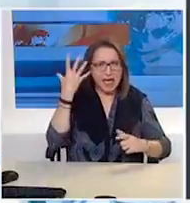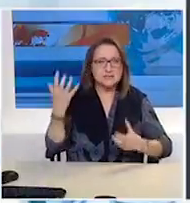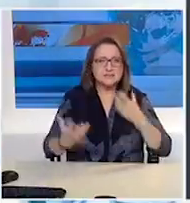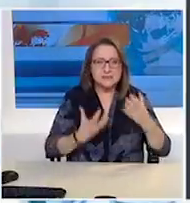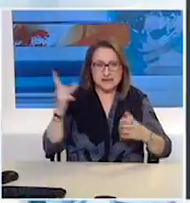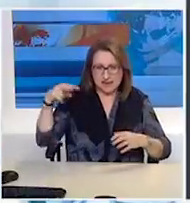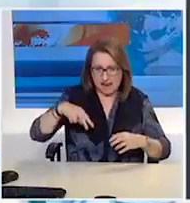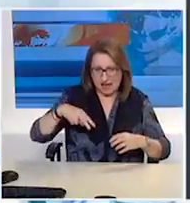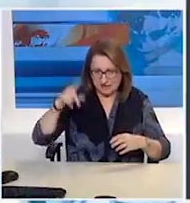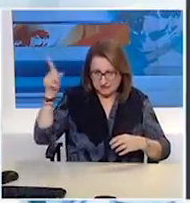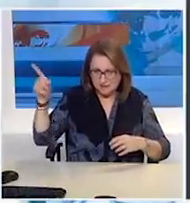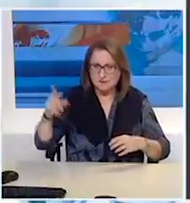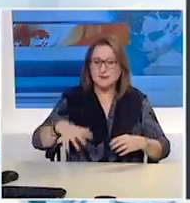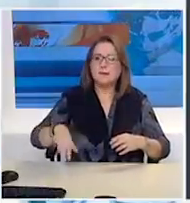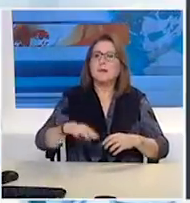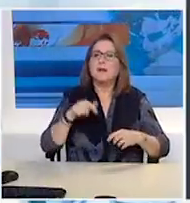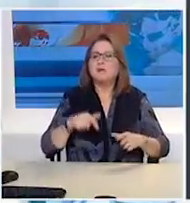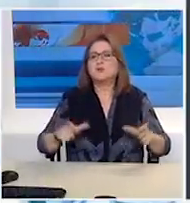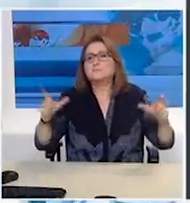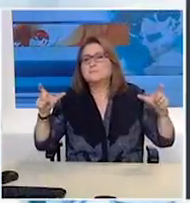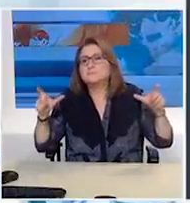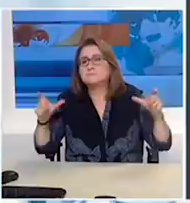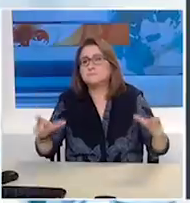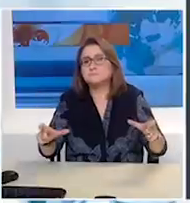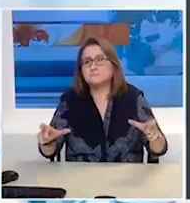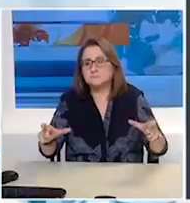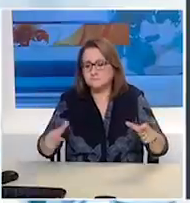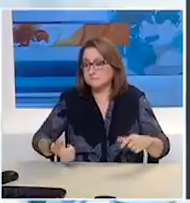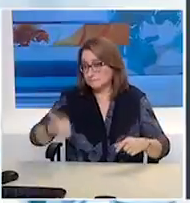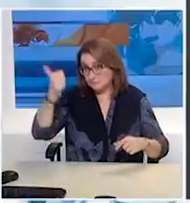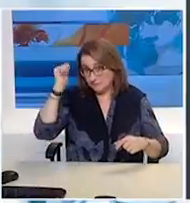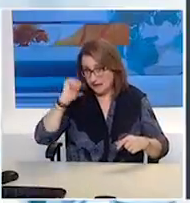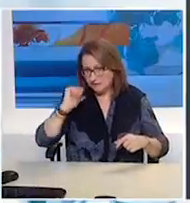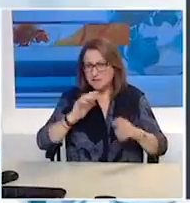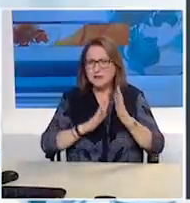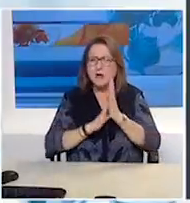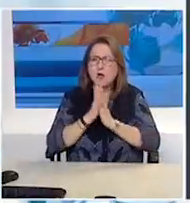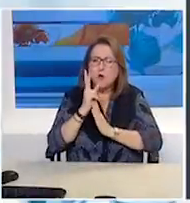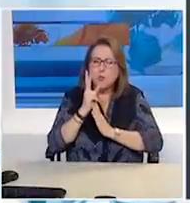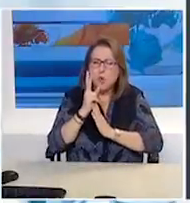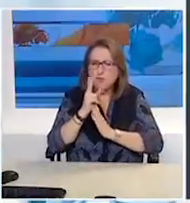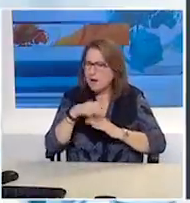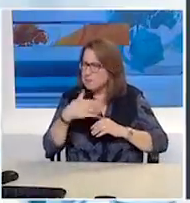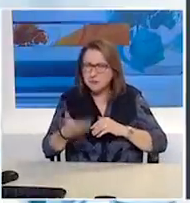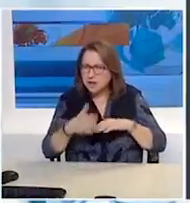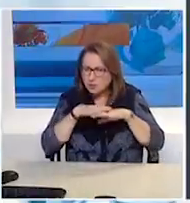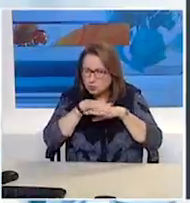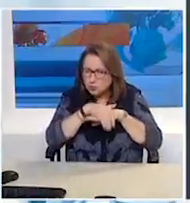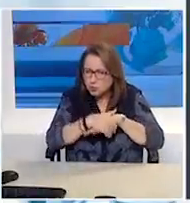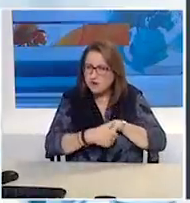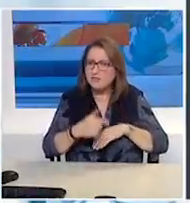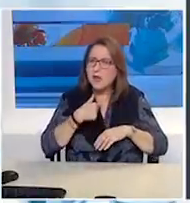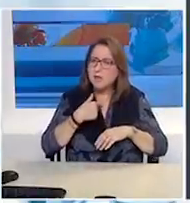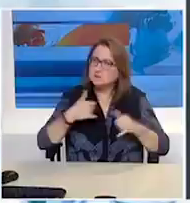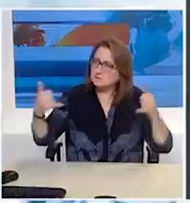του ιού και να προστατευτεί η υγεία της τοπικής κοινωνίας. Πιο συγκεκριμένα, χθες, μετά τα μεσάνυχτα, μετά από σχετική επικοινωνία και με τον